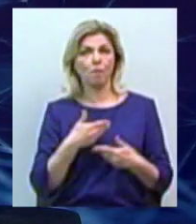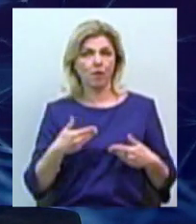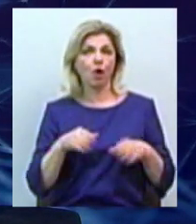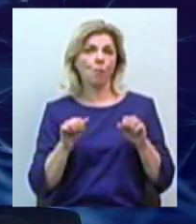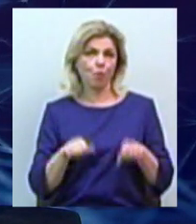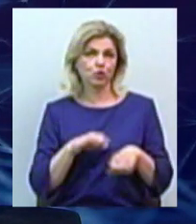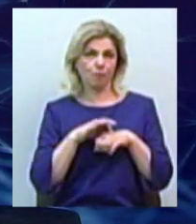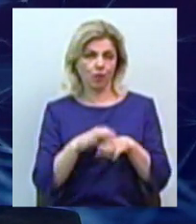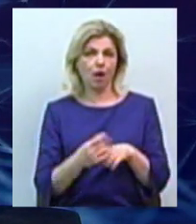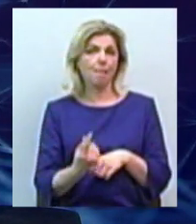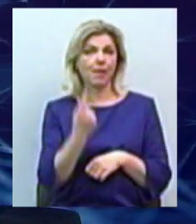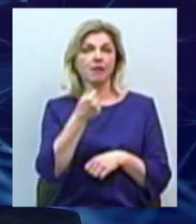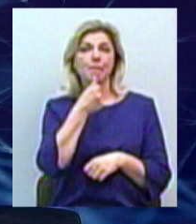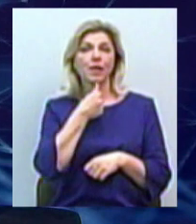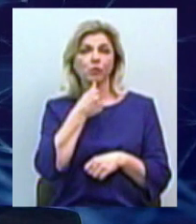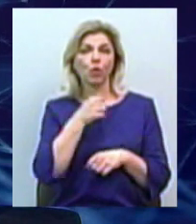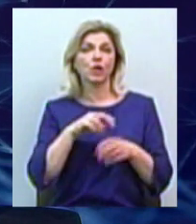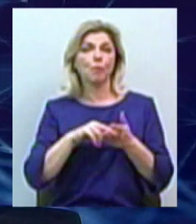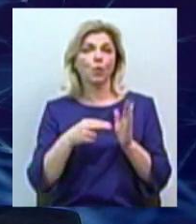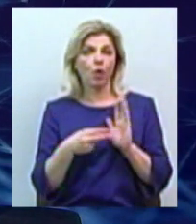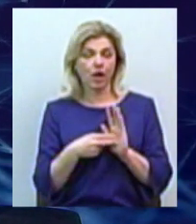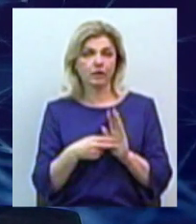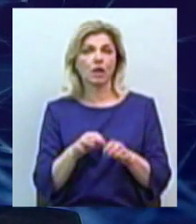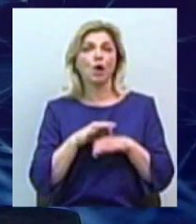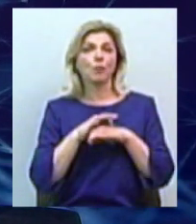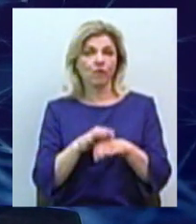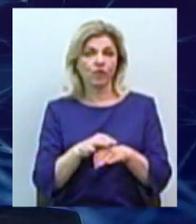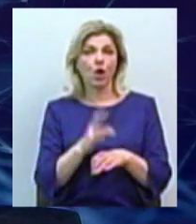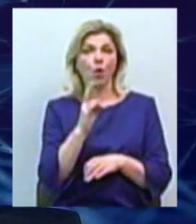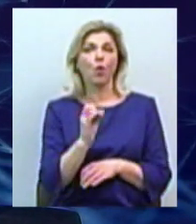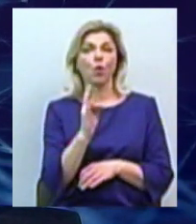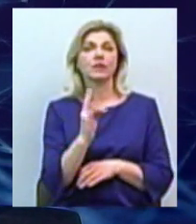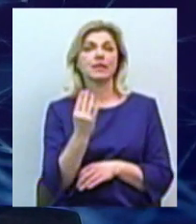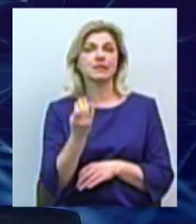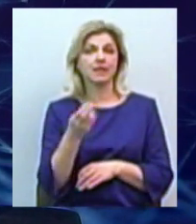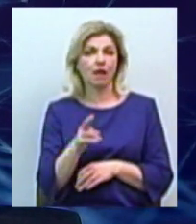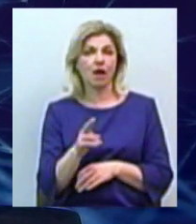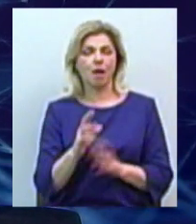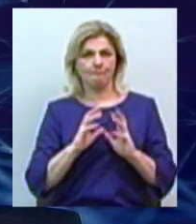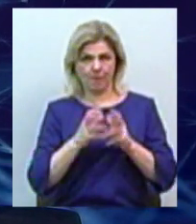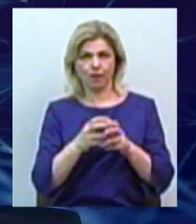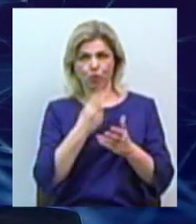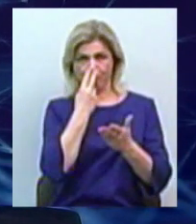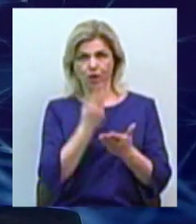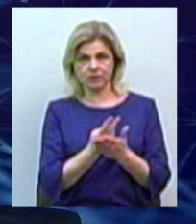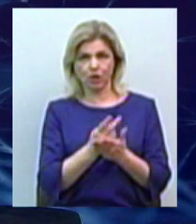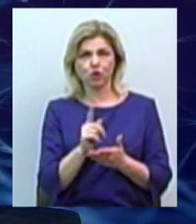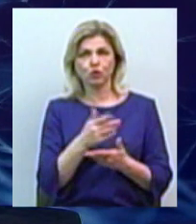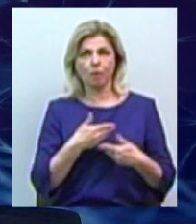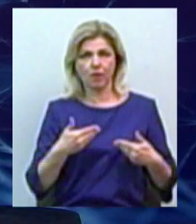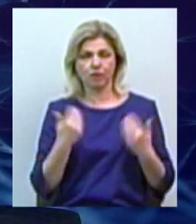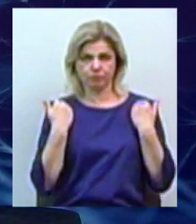це перший пілотний проєкт, і ми маємо його провести концесію, показати всьому світу і заходу, що ми